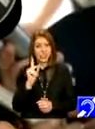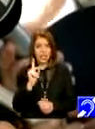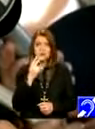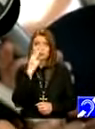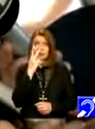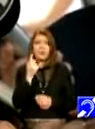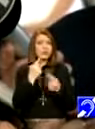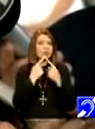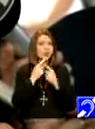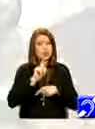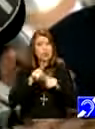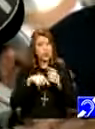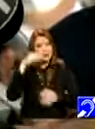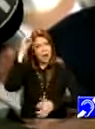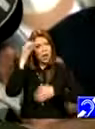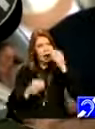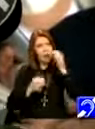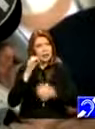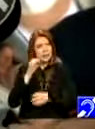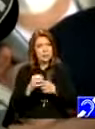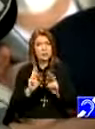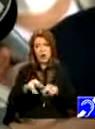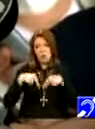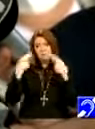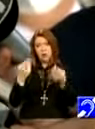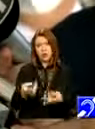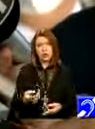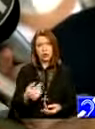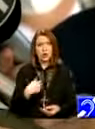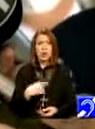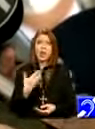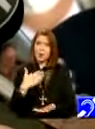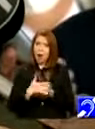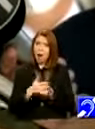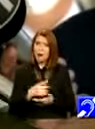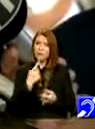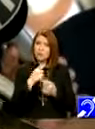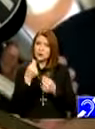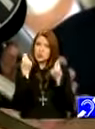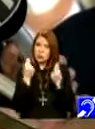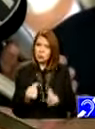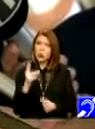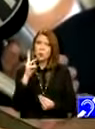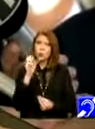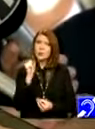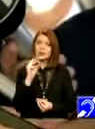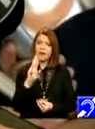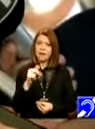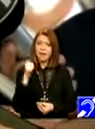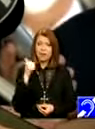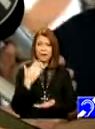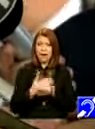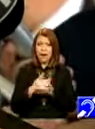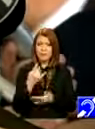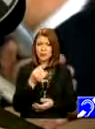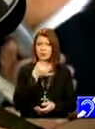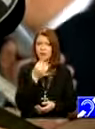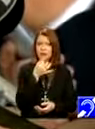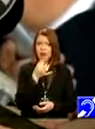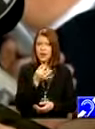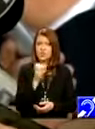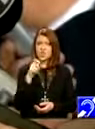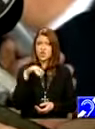mergem către partid. Sunt puțin dezamăgit, pentru că am avut o discuție bună cu cei de la USR, dar ieri am văzut o declarație în spațiul public a domnului Cioloș,